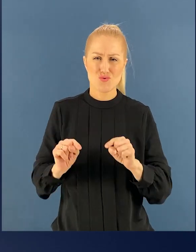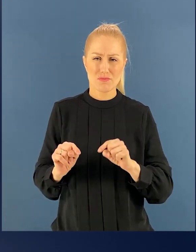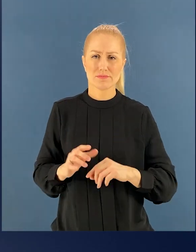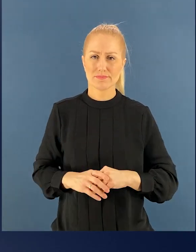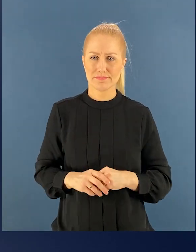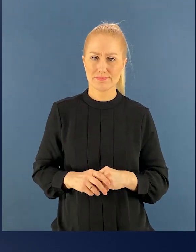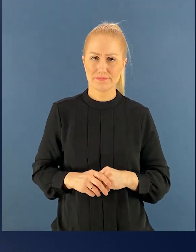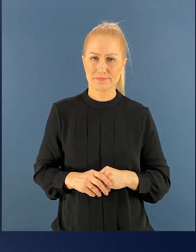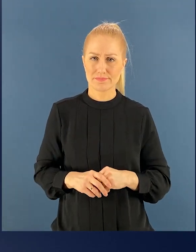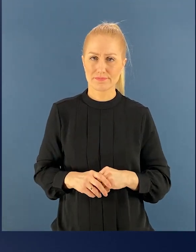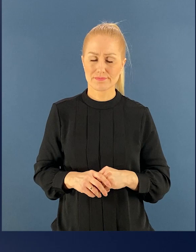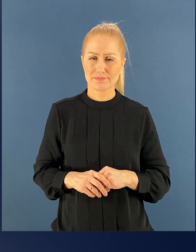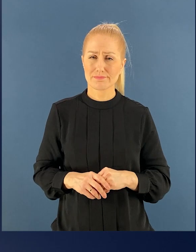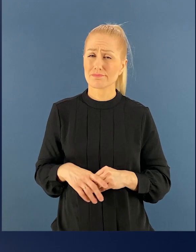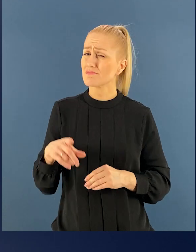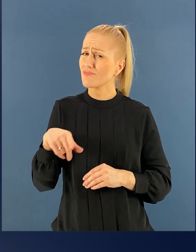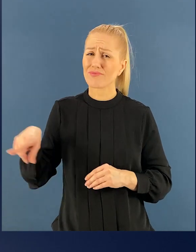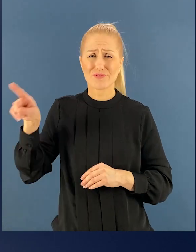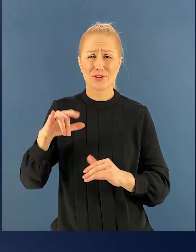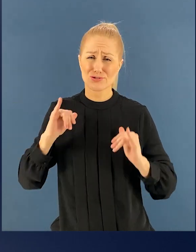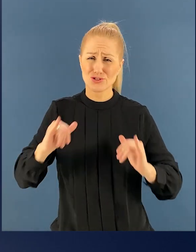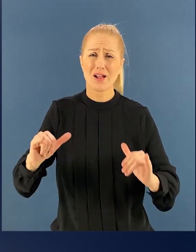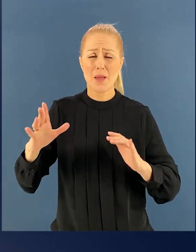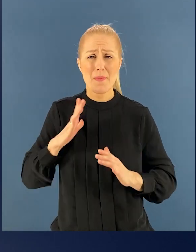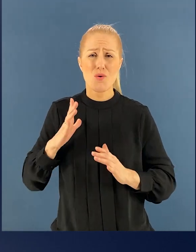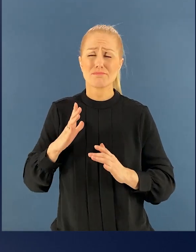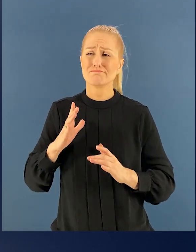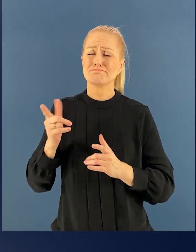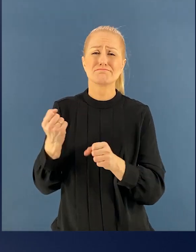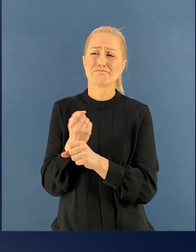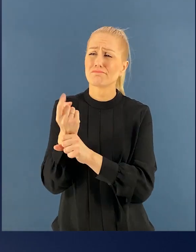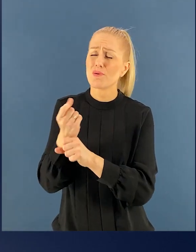Dzielnieście stali, celnie rzucali, Janek Wiśniewski padł.